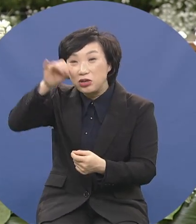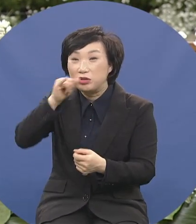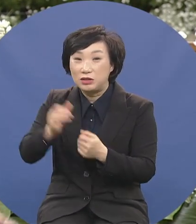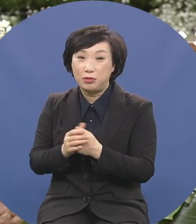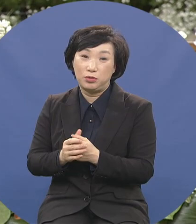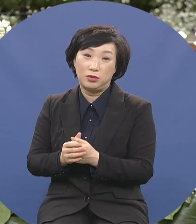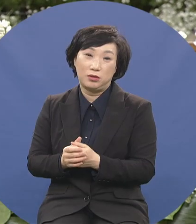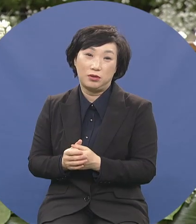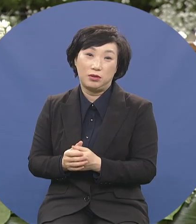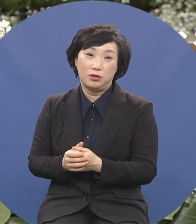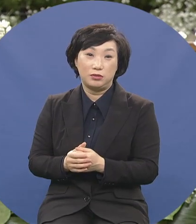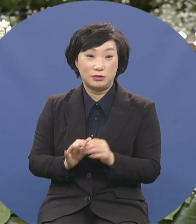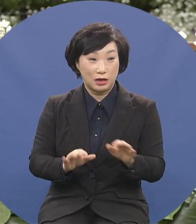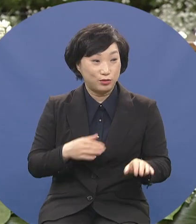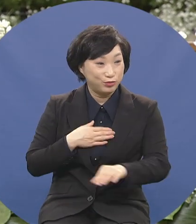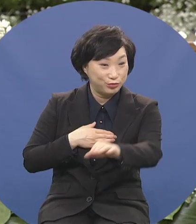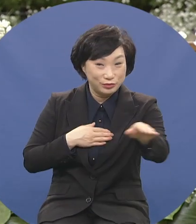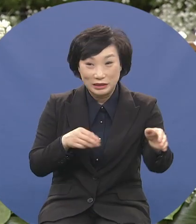신앙생활은